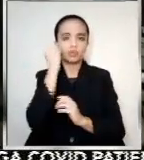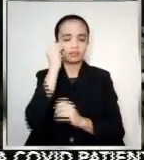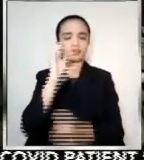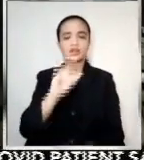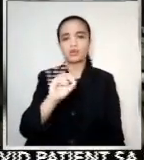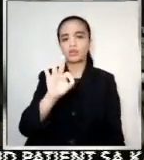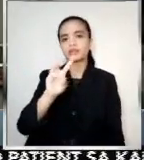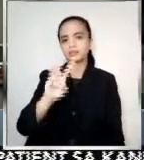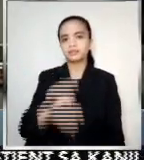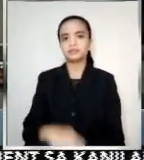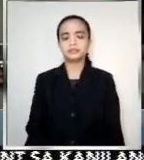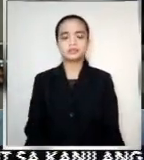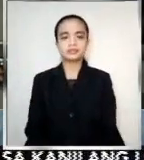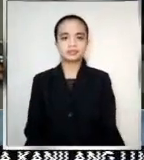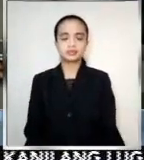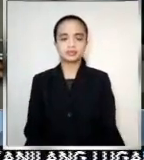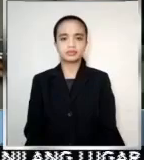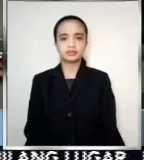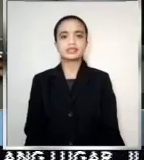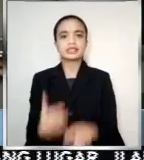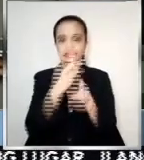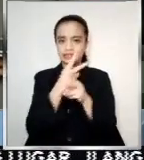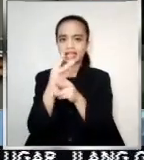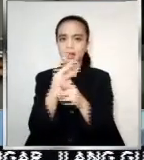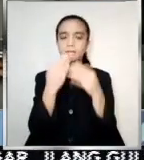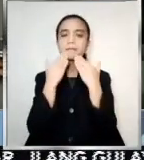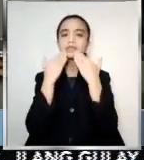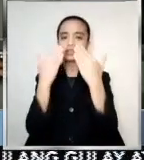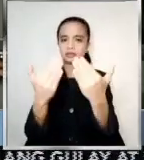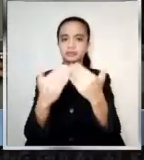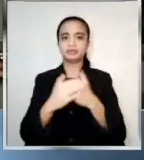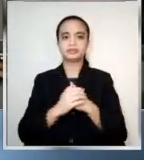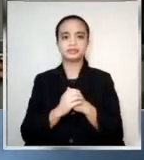Jessica. Ingat at maraming salamat sa iyo, Chino Gaston.